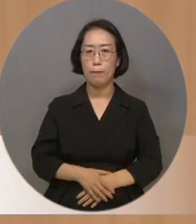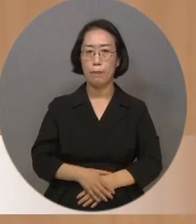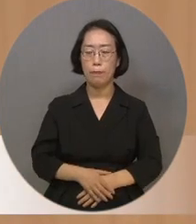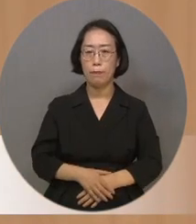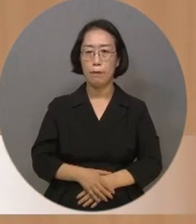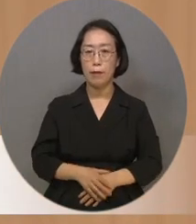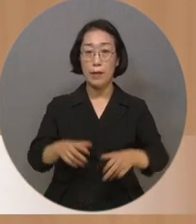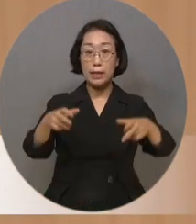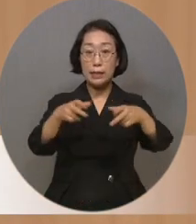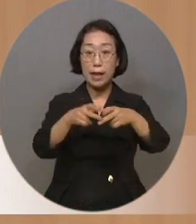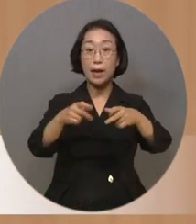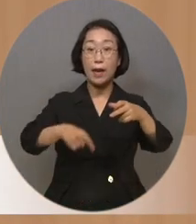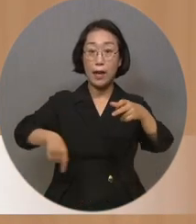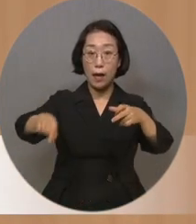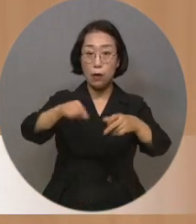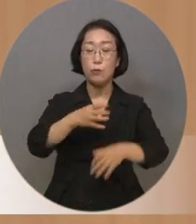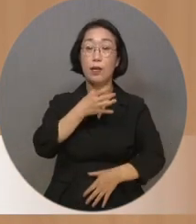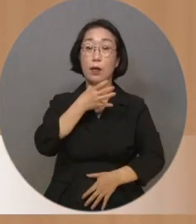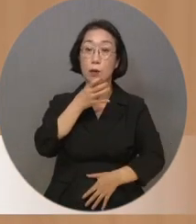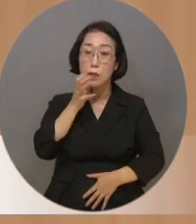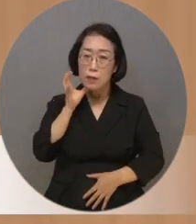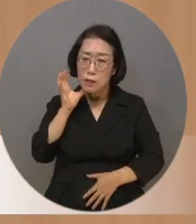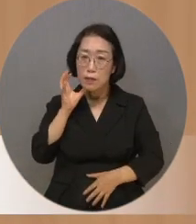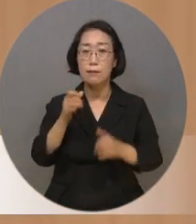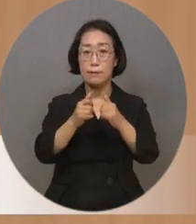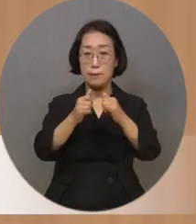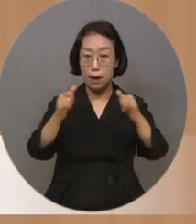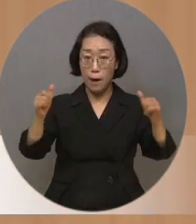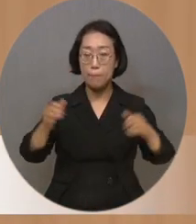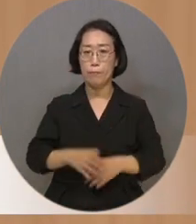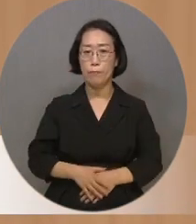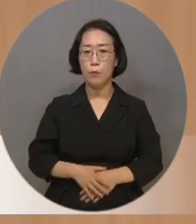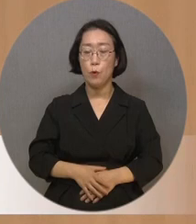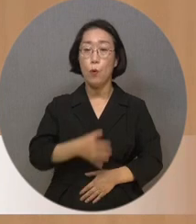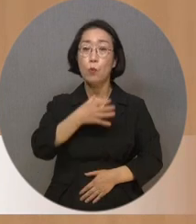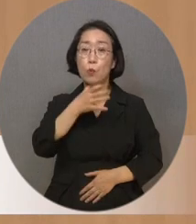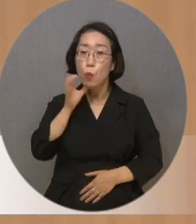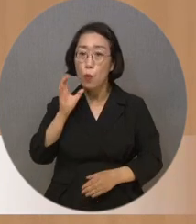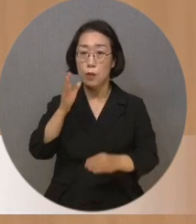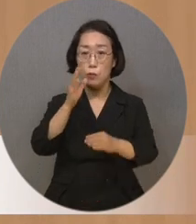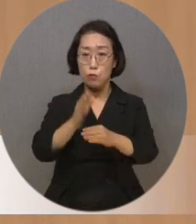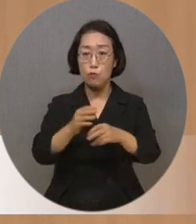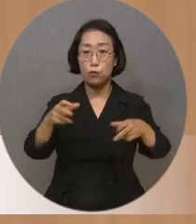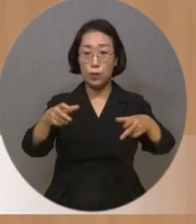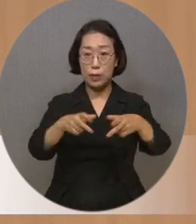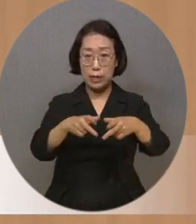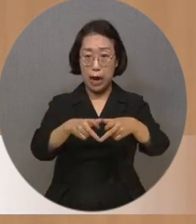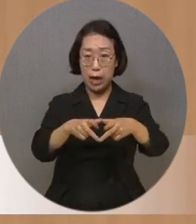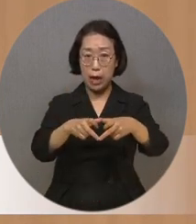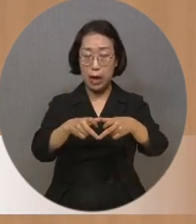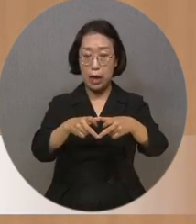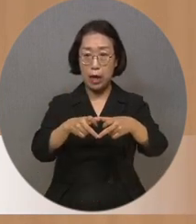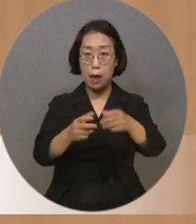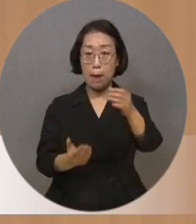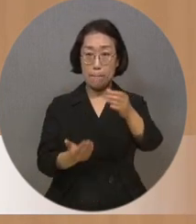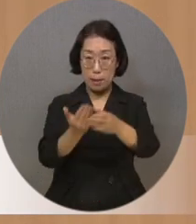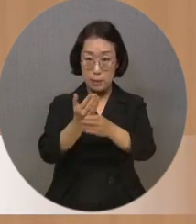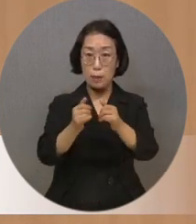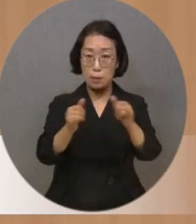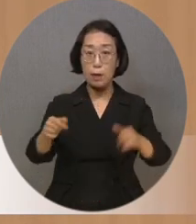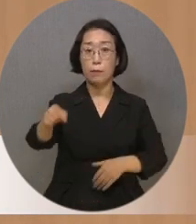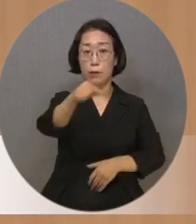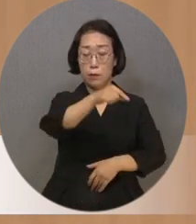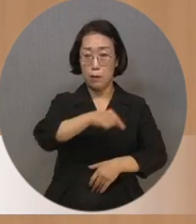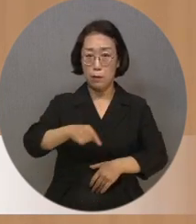자칫하면 장애인 중에 고령화된 분들 또 노인 중에 장애가 발생한